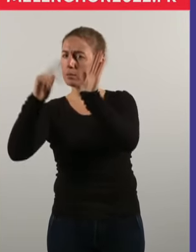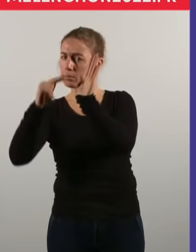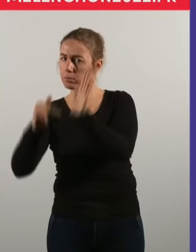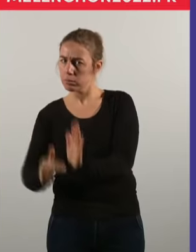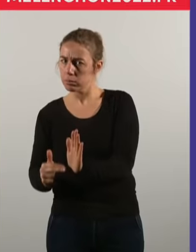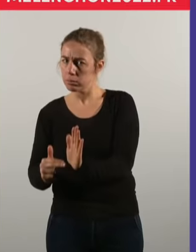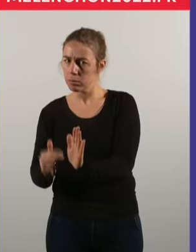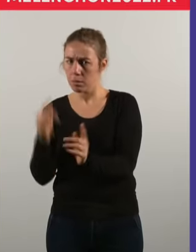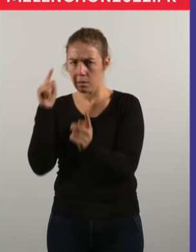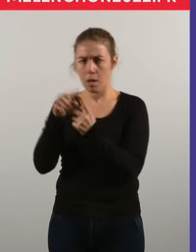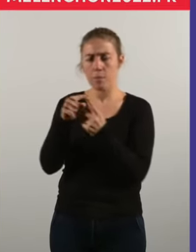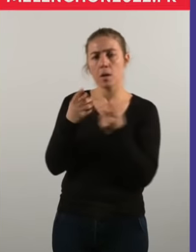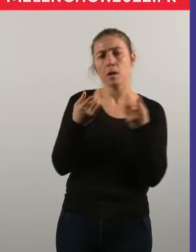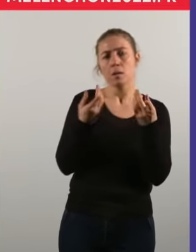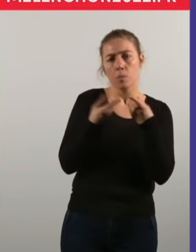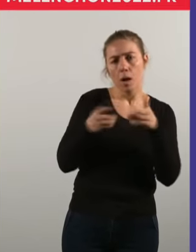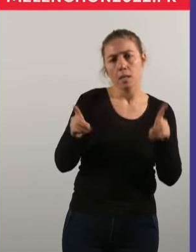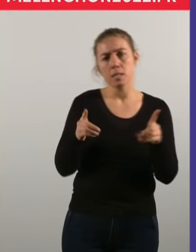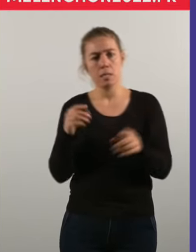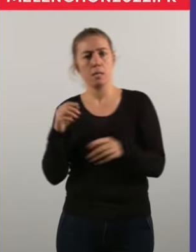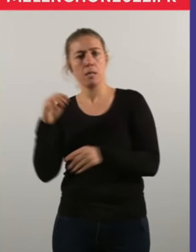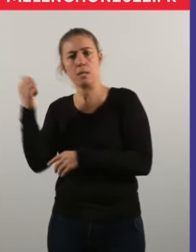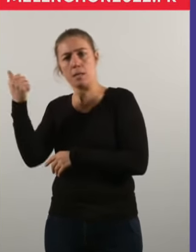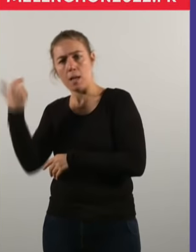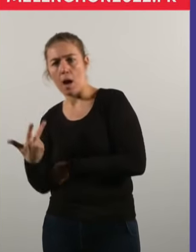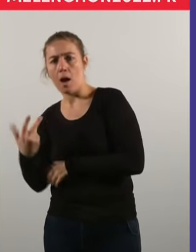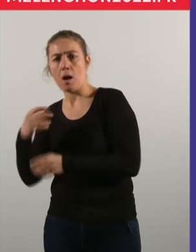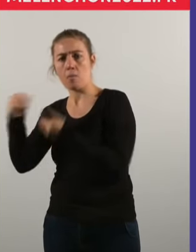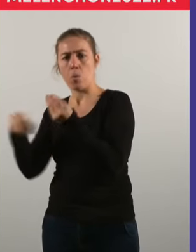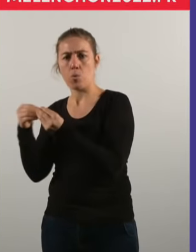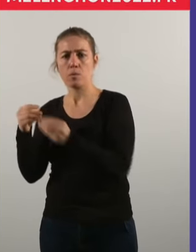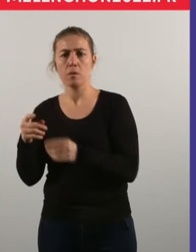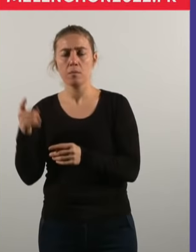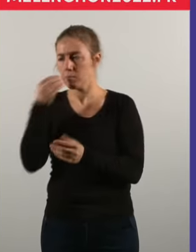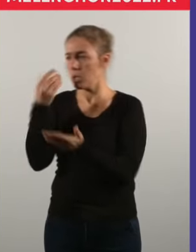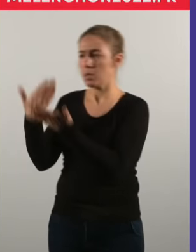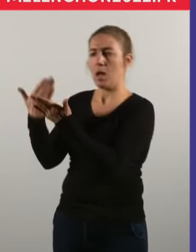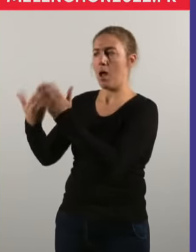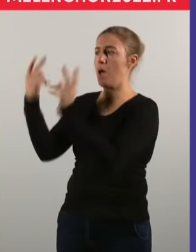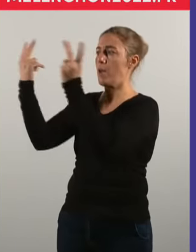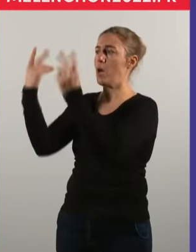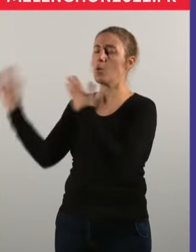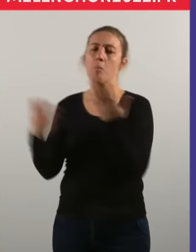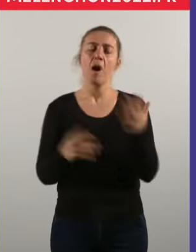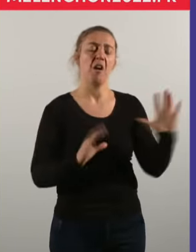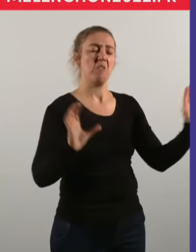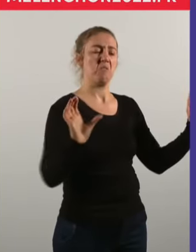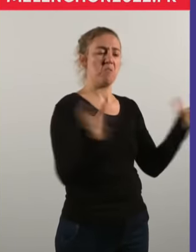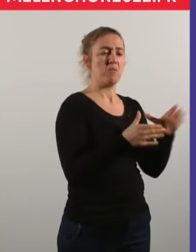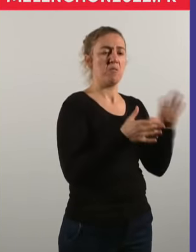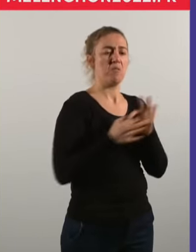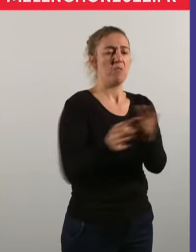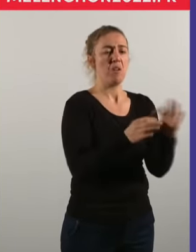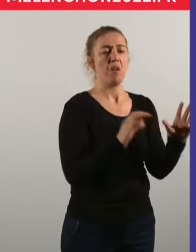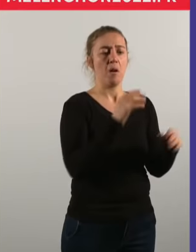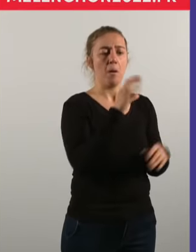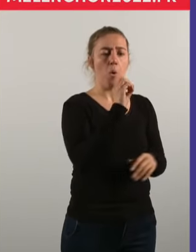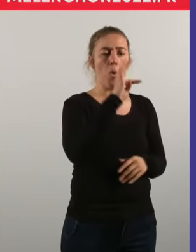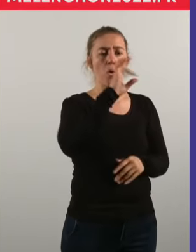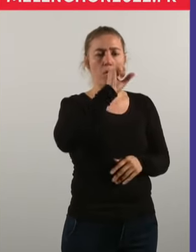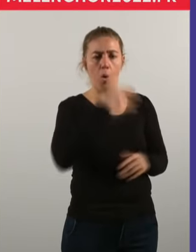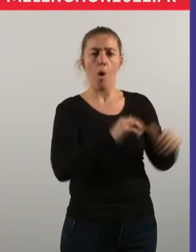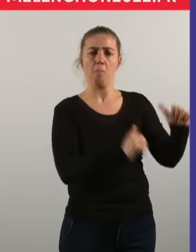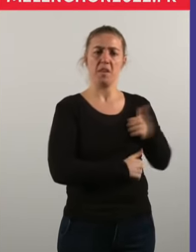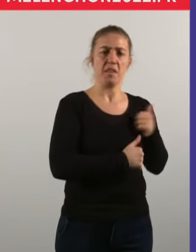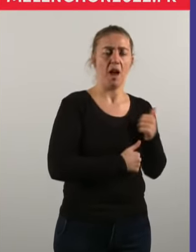diplomatie altermondialiste qui vaudra mille fois mieux que ces alliances militaires de l'OTAN et autres contrats d'agression